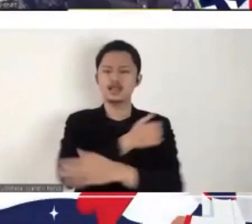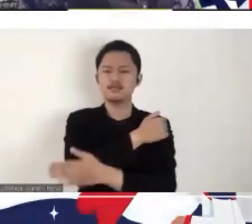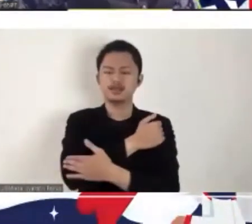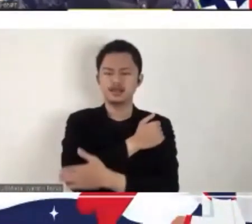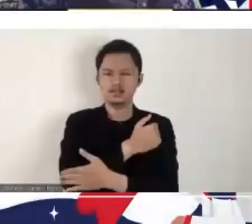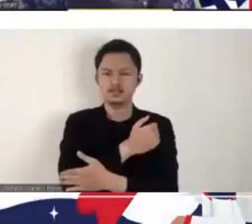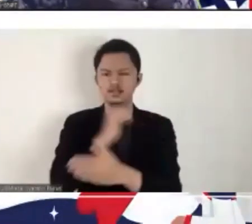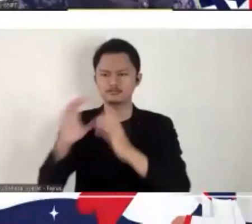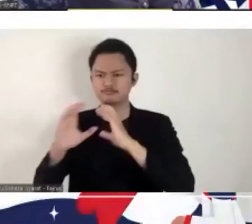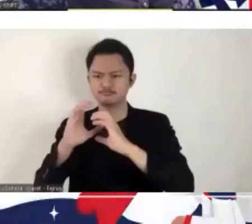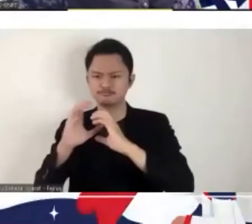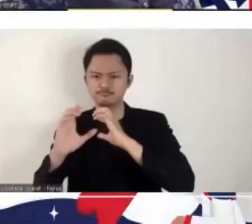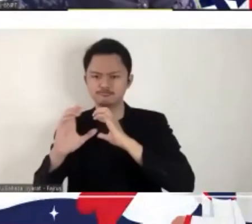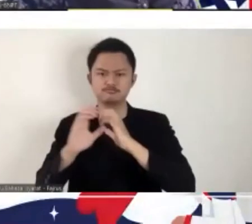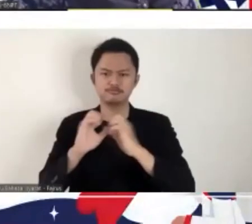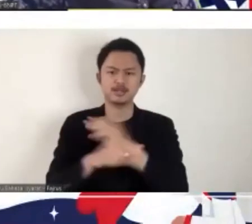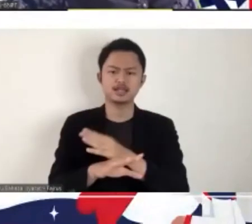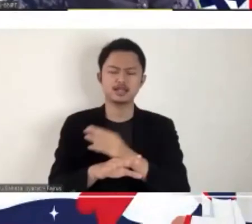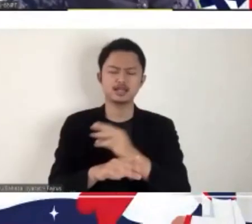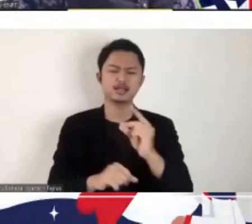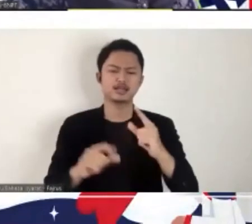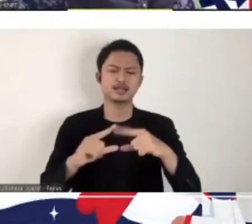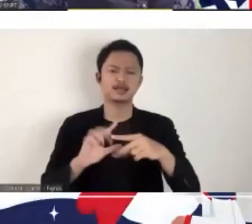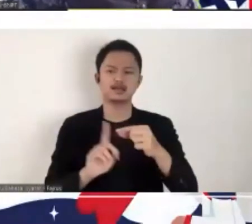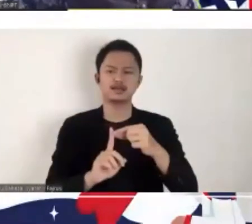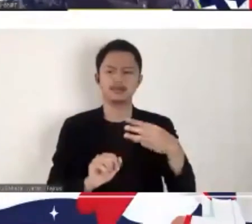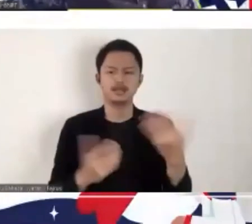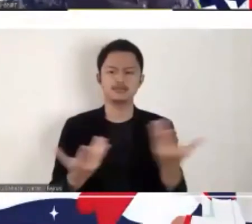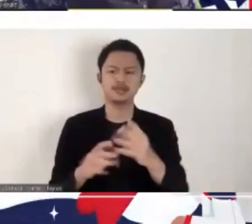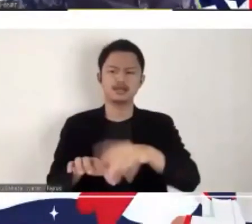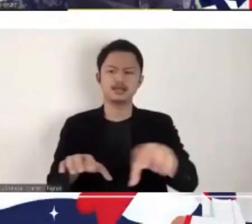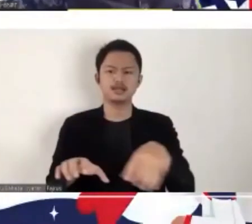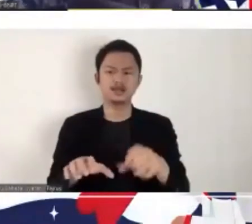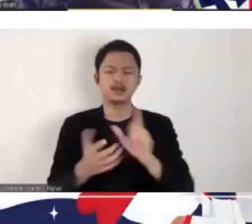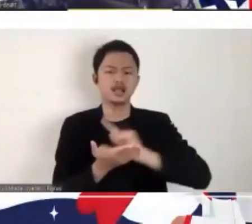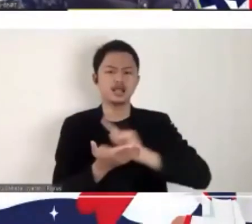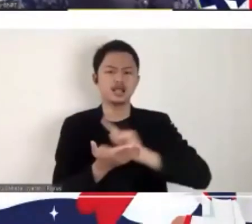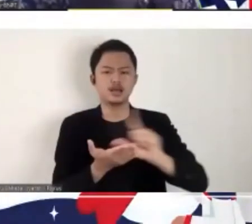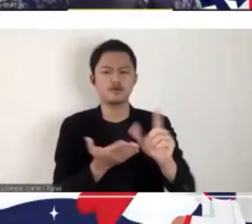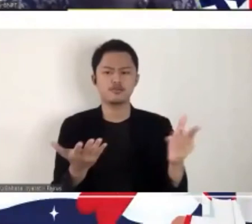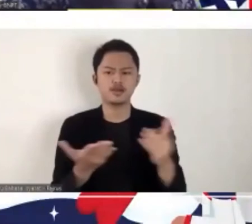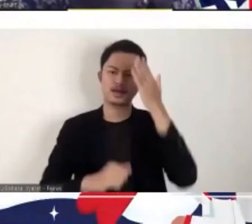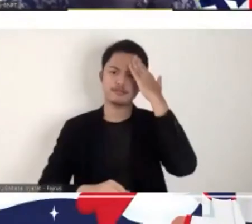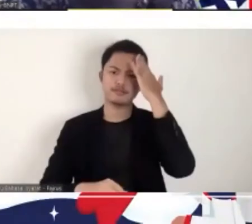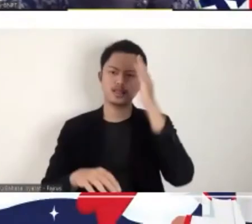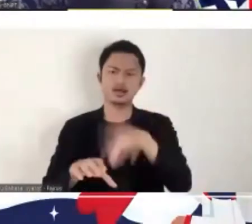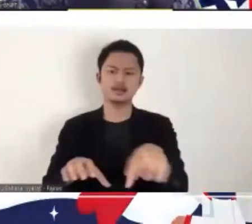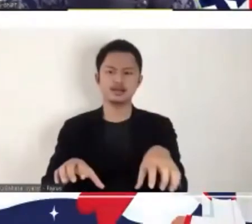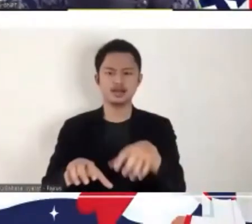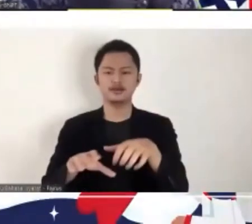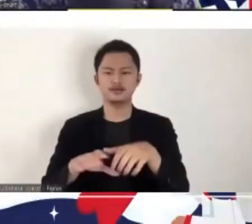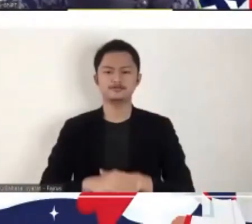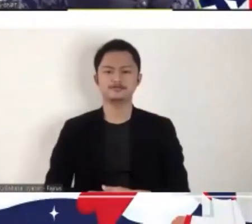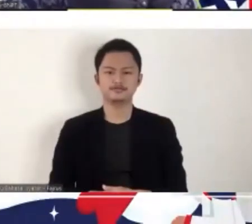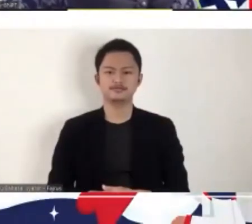implementasi tempe di daerah dengan pelaporan pelaporan yang dilakukan oleh kepala daerah nah eh